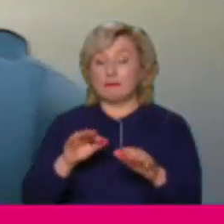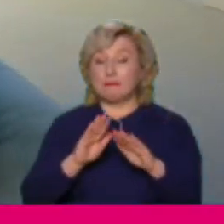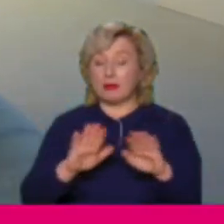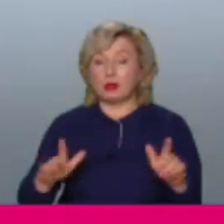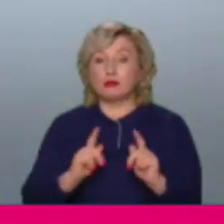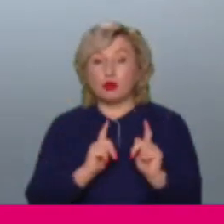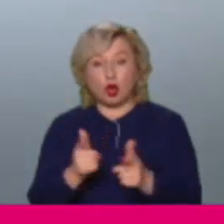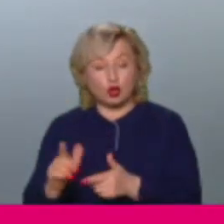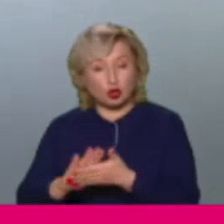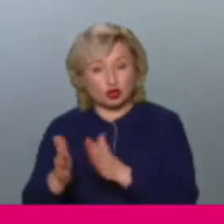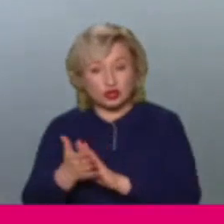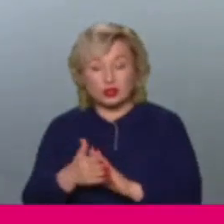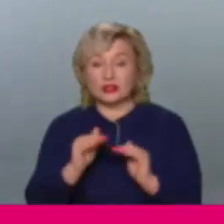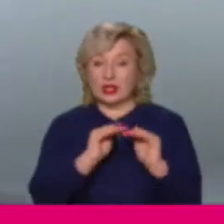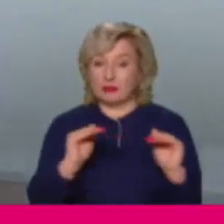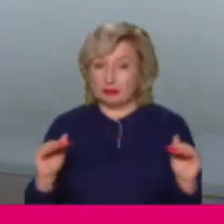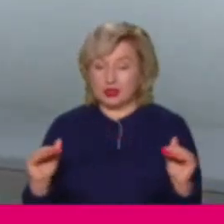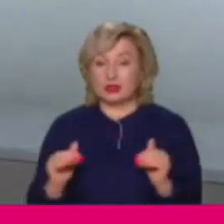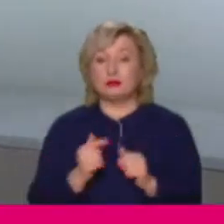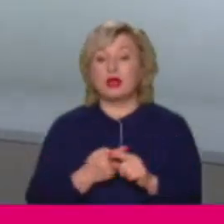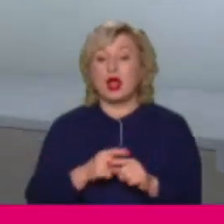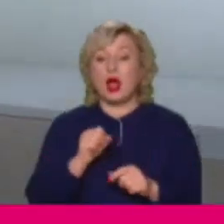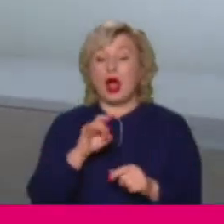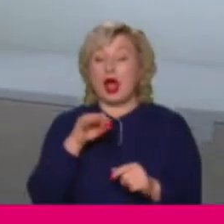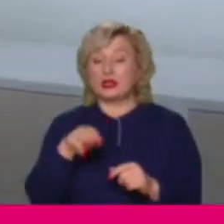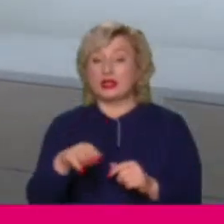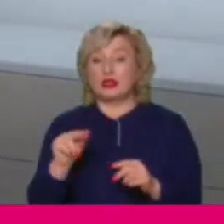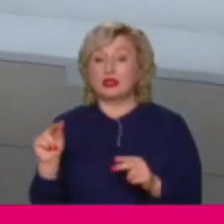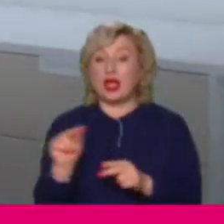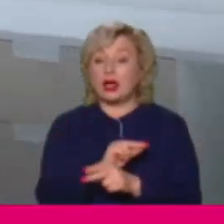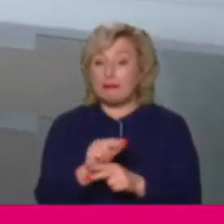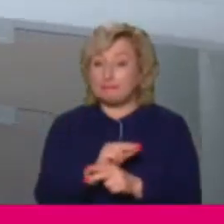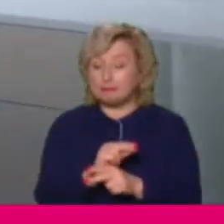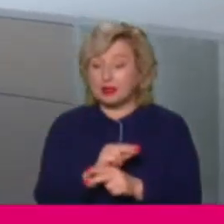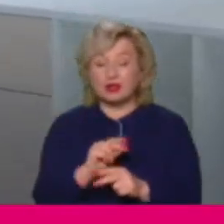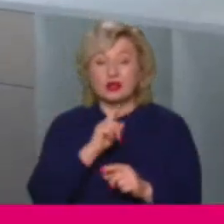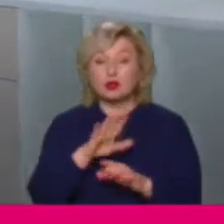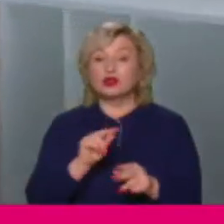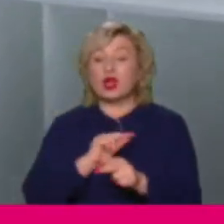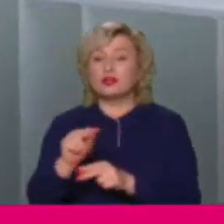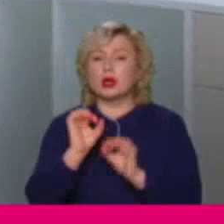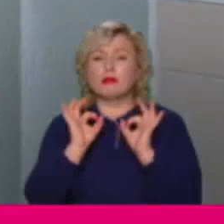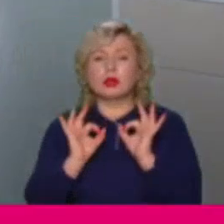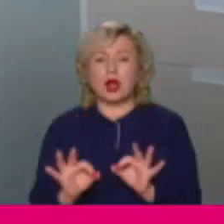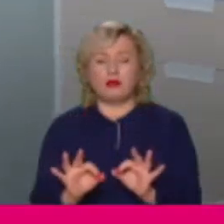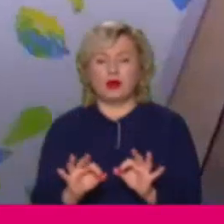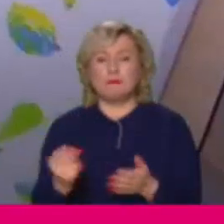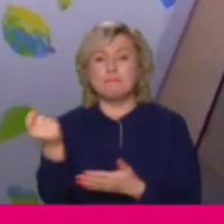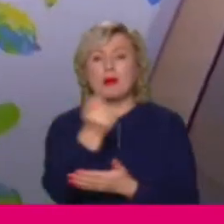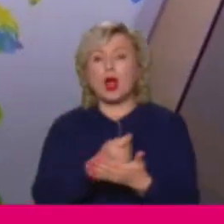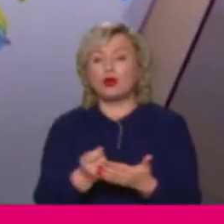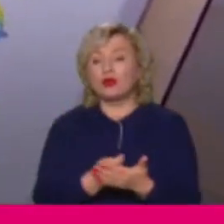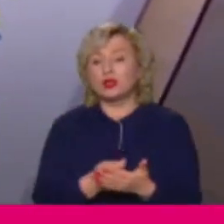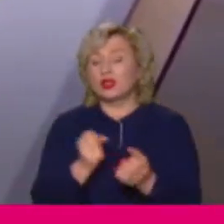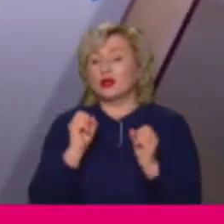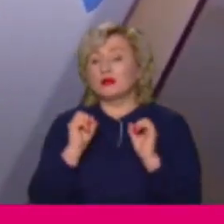підлітками. Світла простора кімната для арт-терапії. І тут не будуть навчати, як правильно, наприклад, малювати. Тут ти